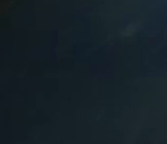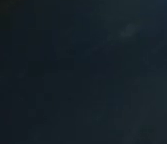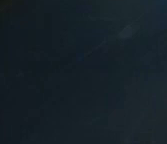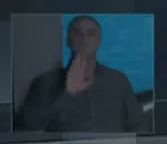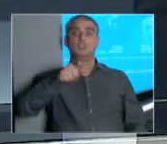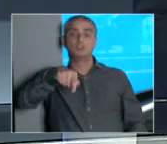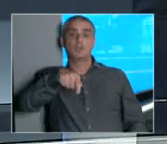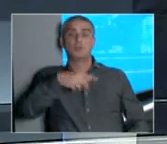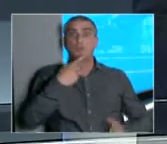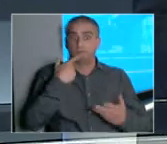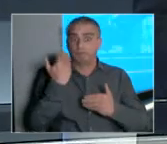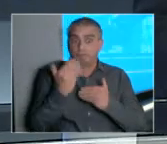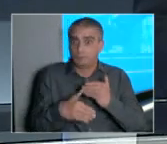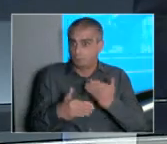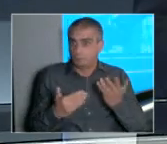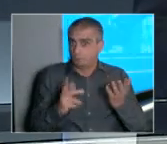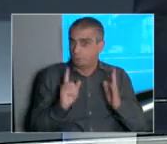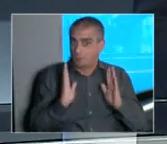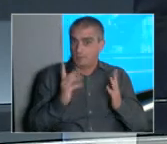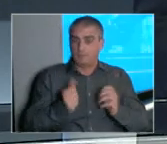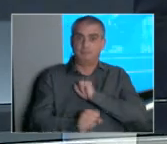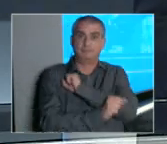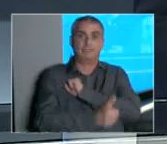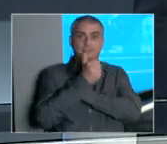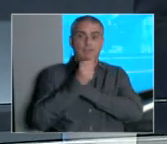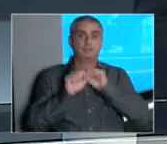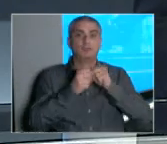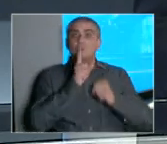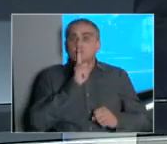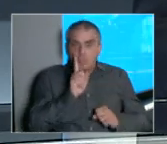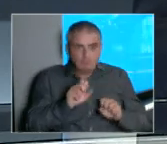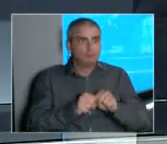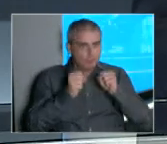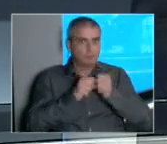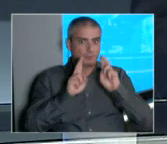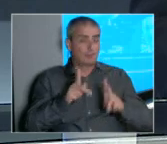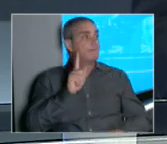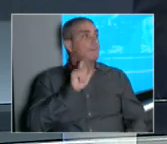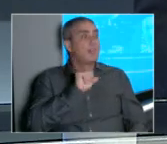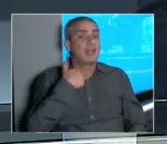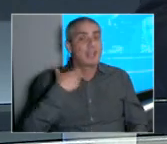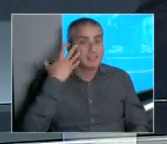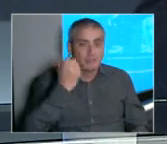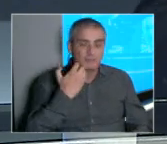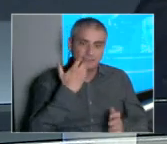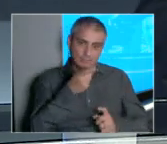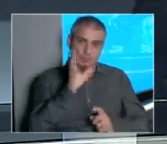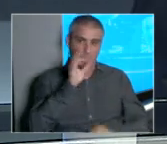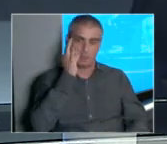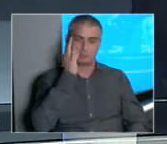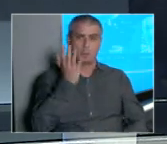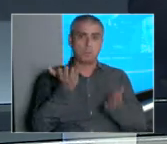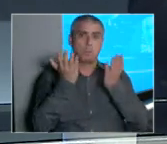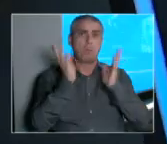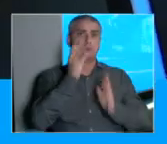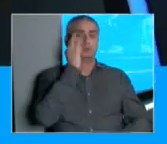משה, יש לנו פה שורה תחתונה לא רעה מסגן השר ששובר שתיקה, אבל שובר שובר. כן, הדבר שהכי אהבתי זה הסיפור שלו על אהוד ברק. מה